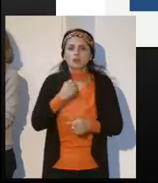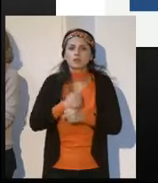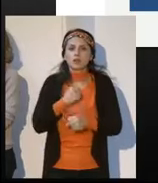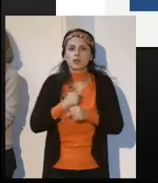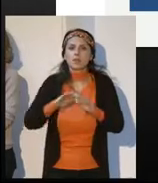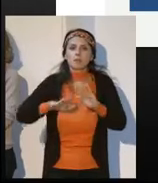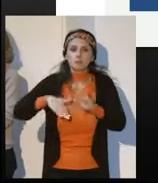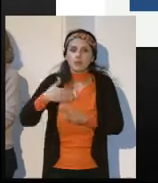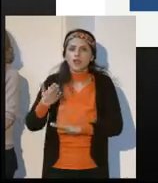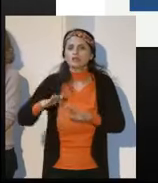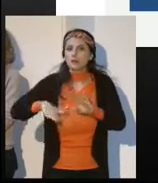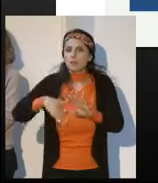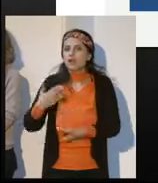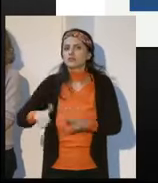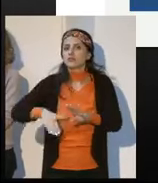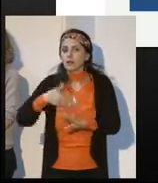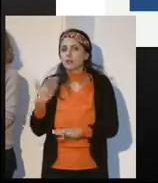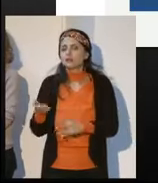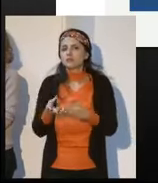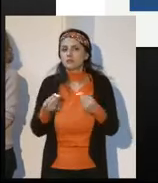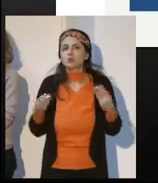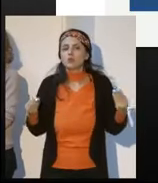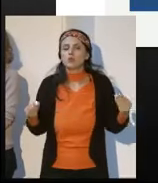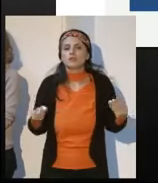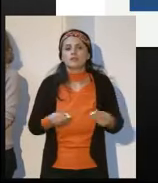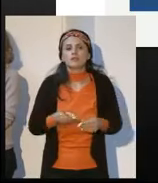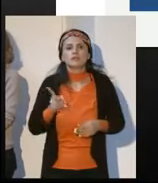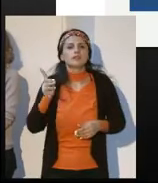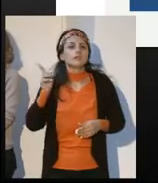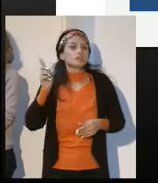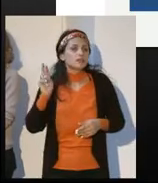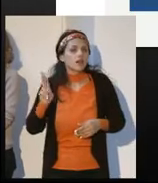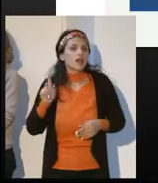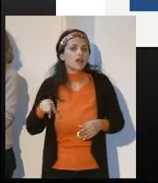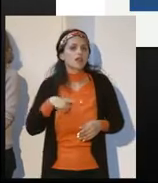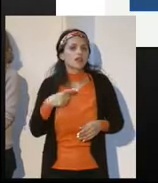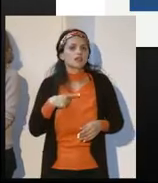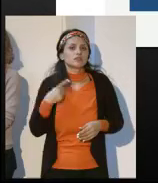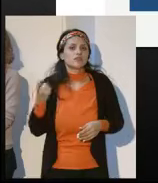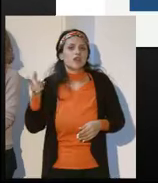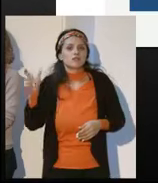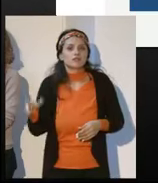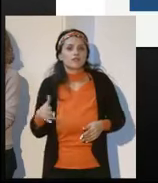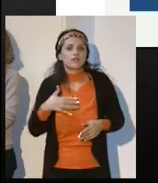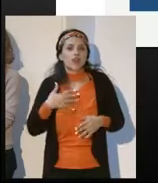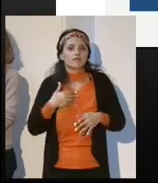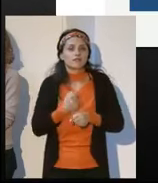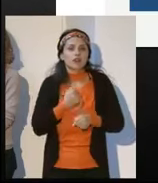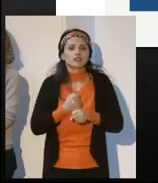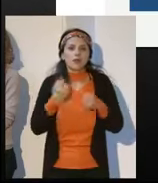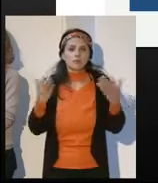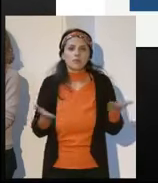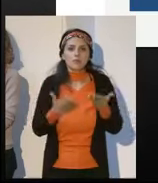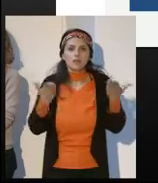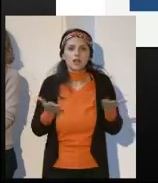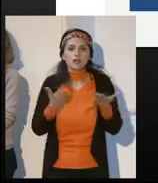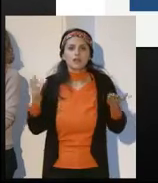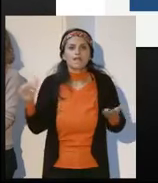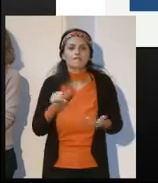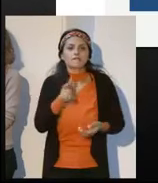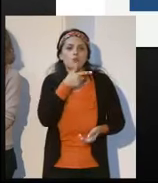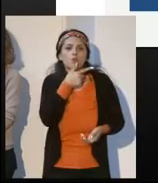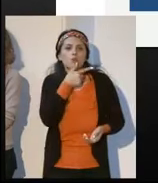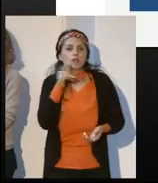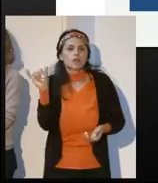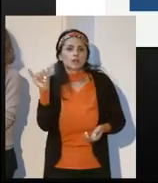normele si cu Tomi cutumele existente dar acesta este ritmul meu iar eu vin din zona in